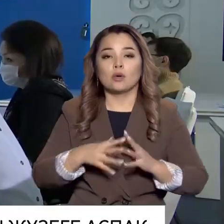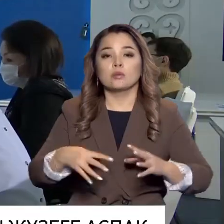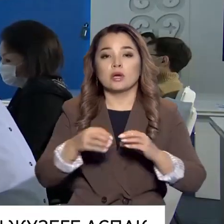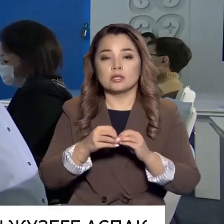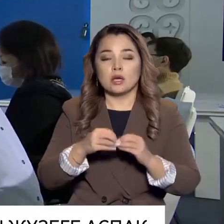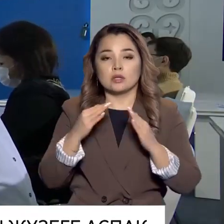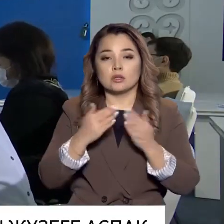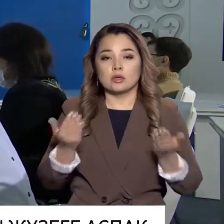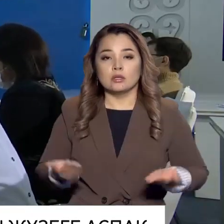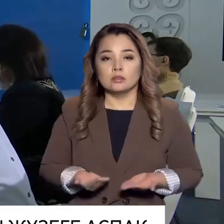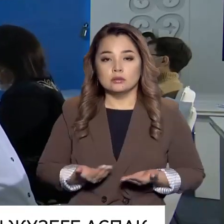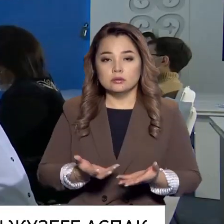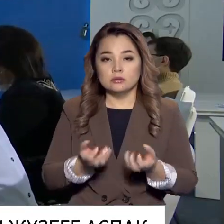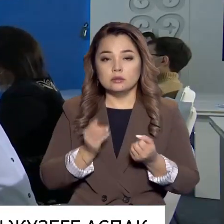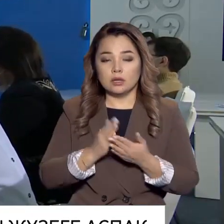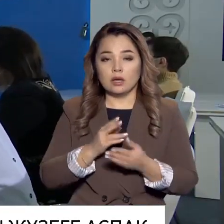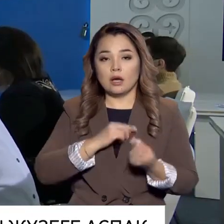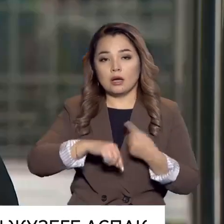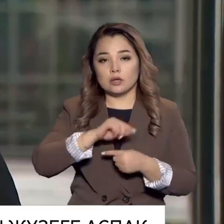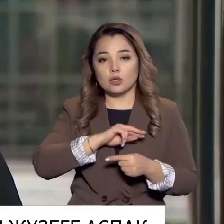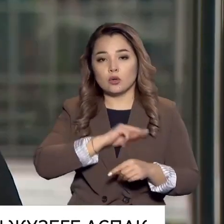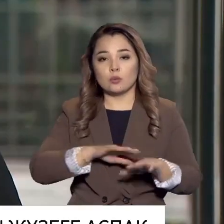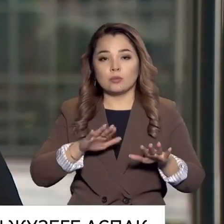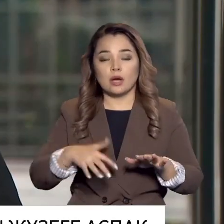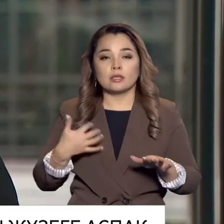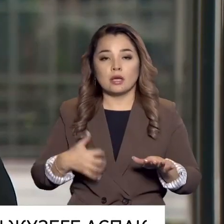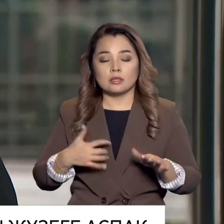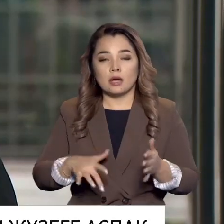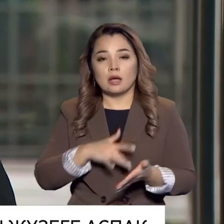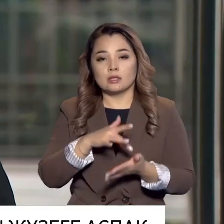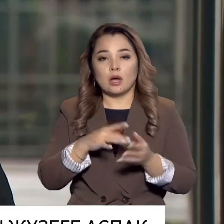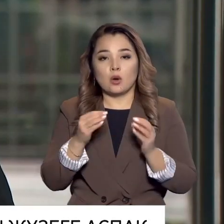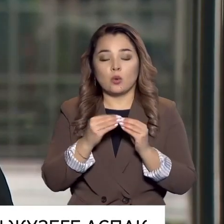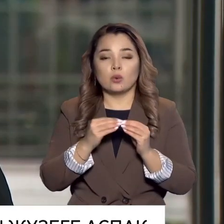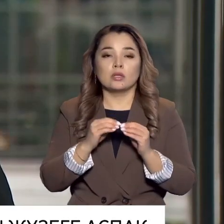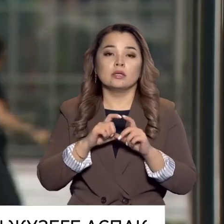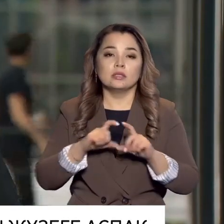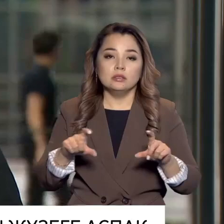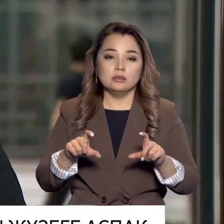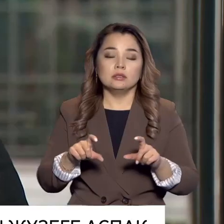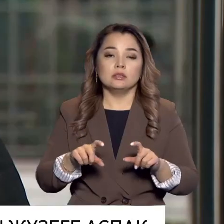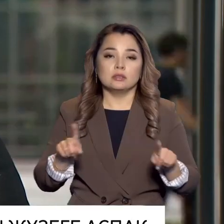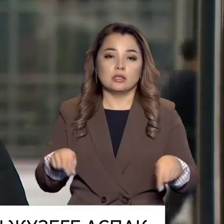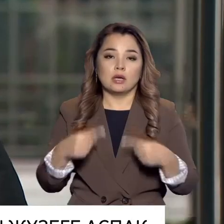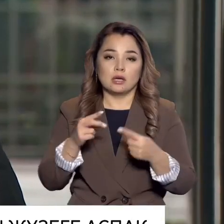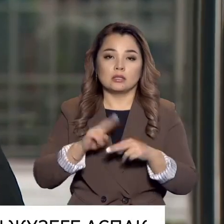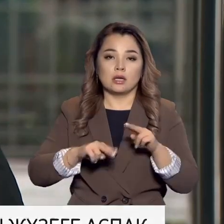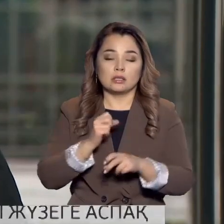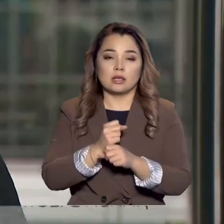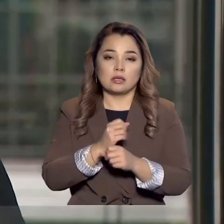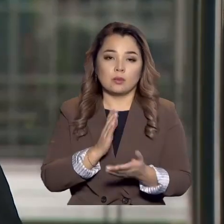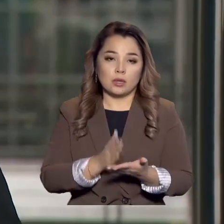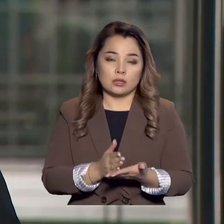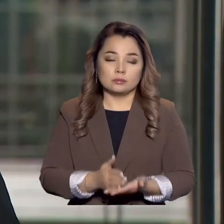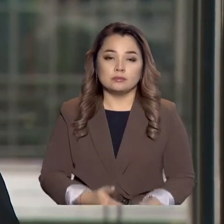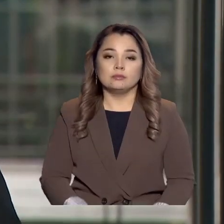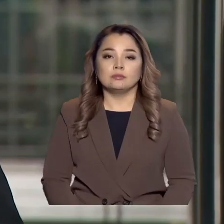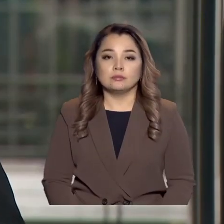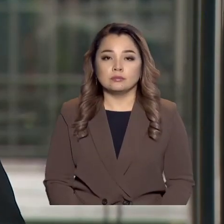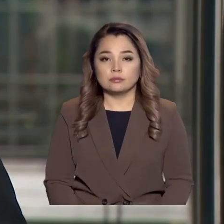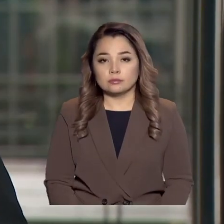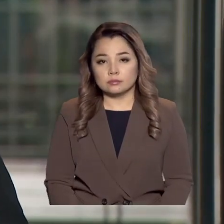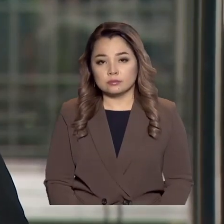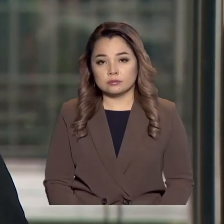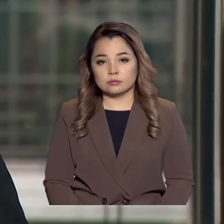болған. Қазір кәсіпкерлердің қолдауымен Тараз қаласында 10 нысан бой көтеріп жатыр. Шерхан Жамбулұлы, Дархан Әлібек,